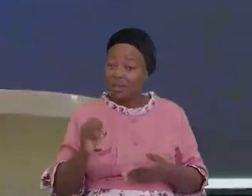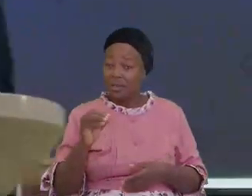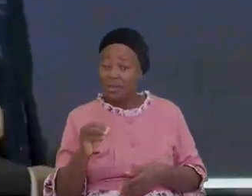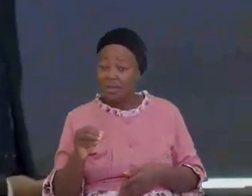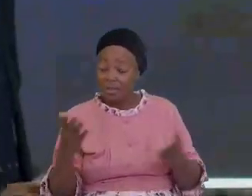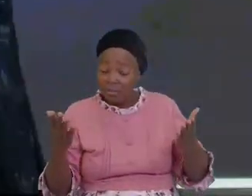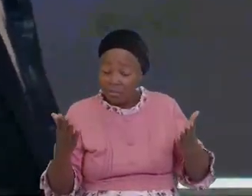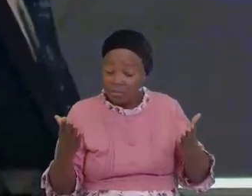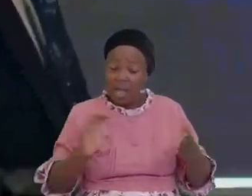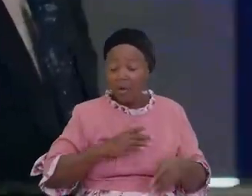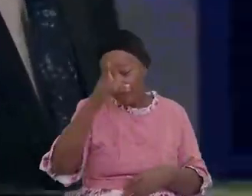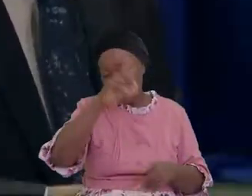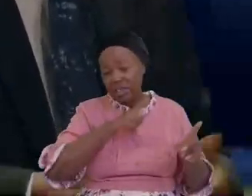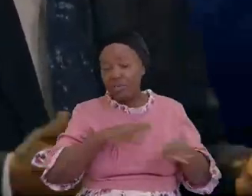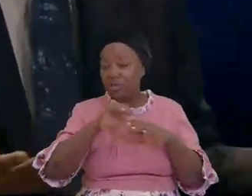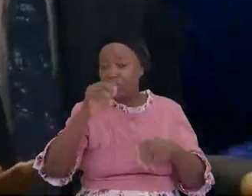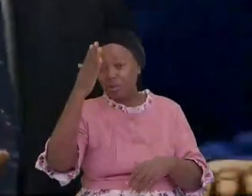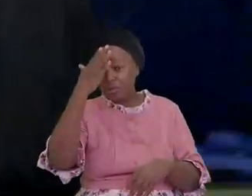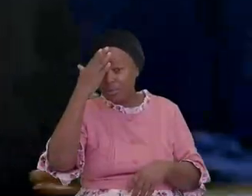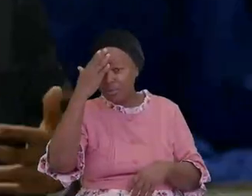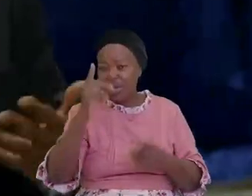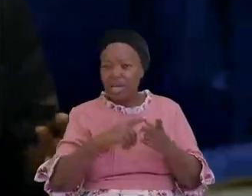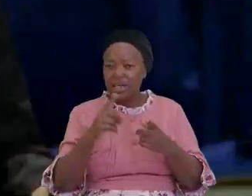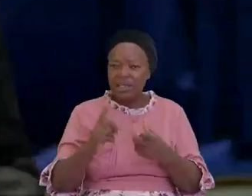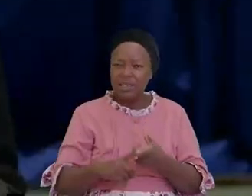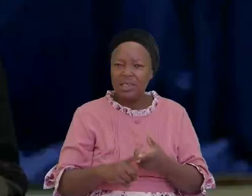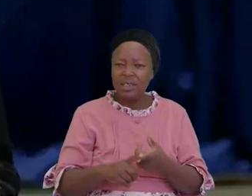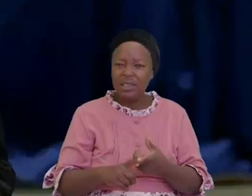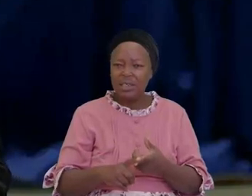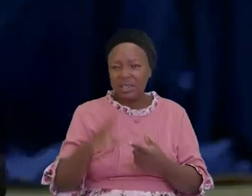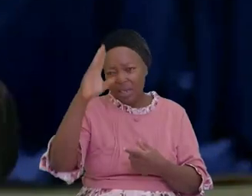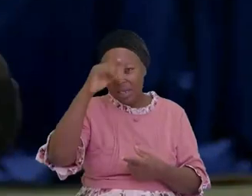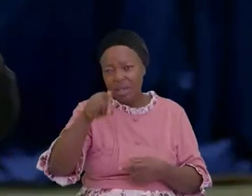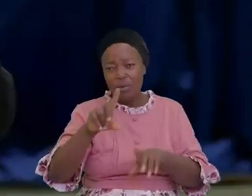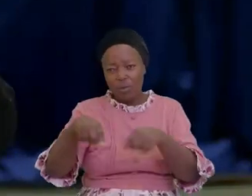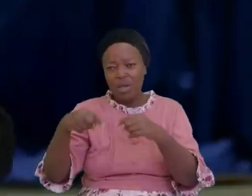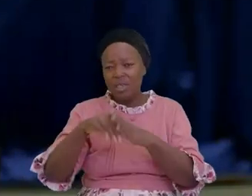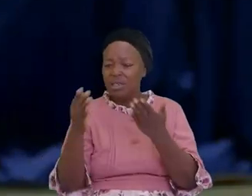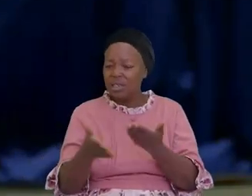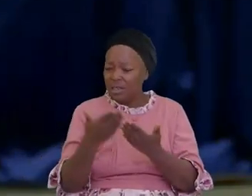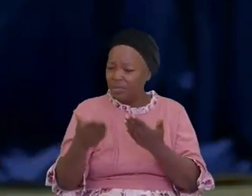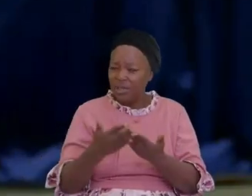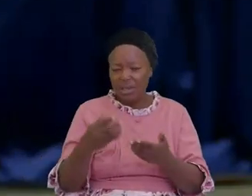Alors, je suis allé. Et je suis allé dans ma simplicité.